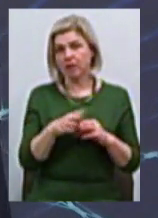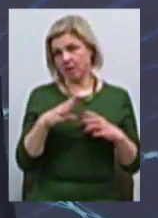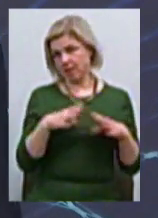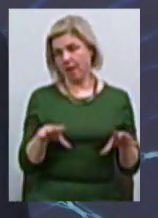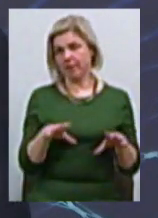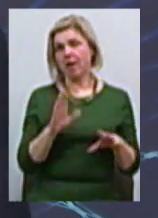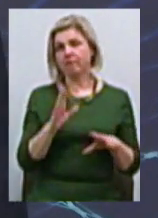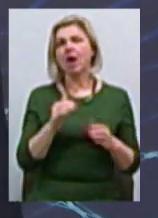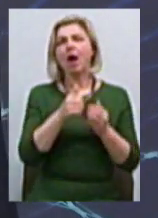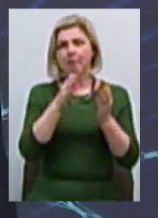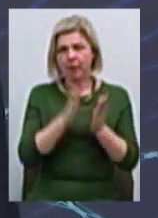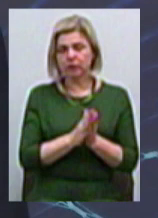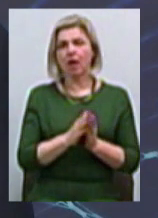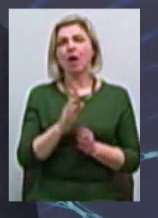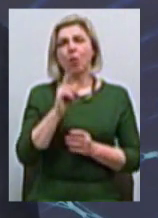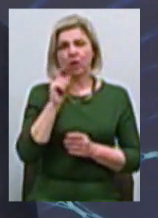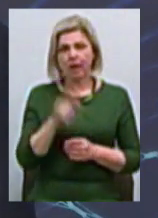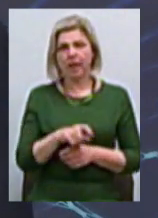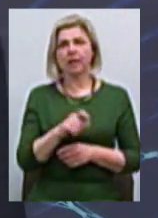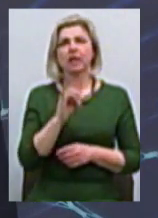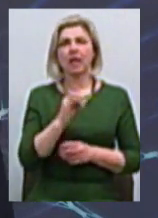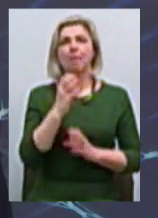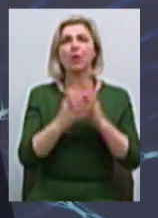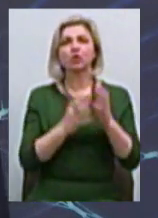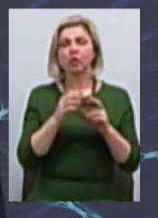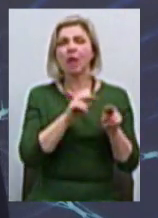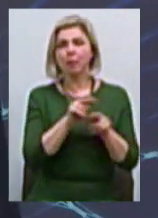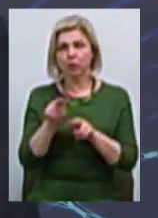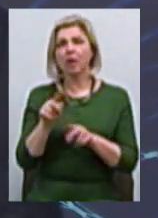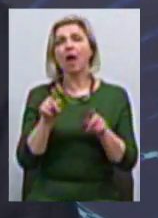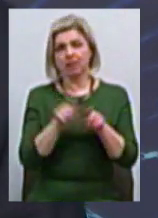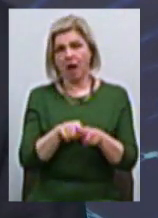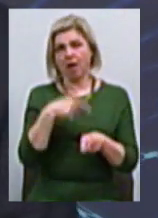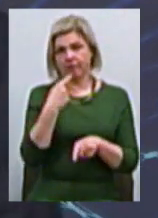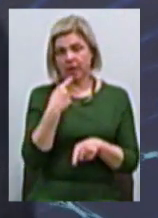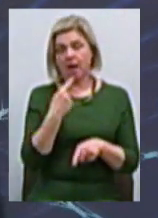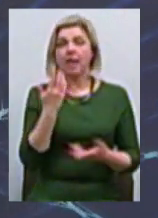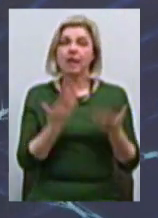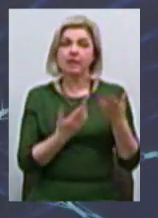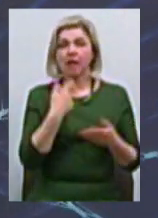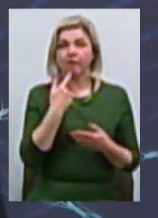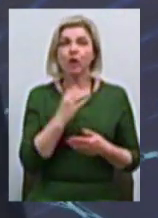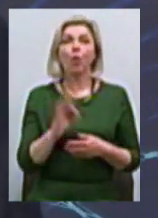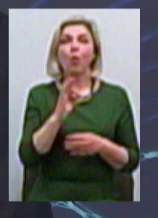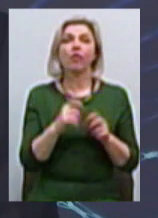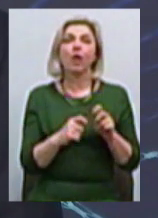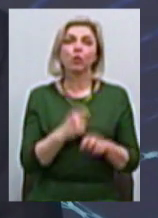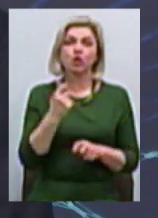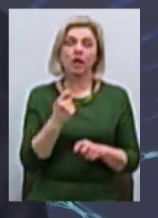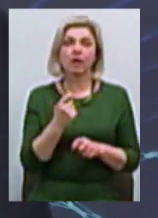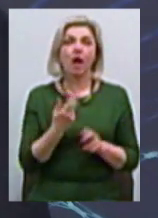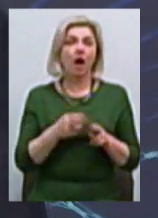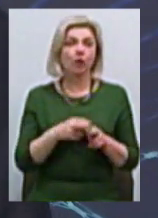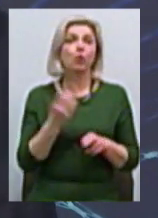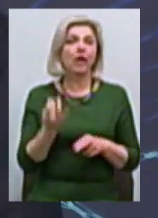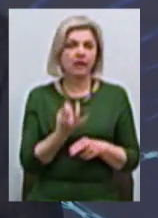масштабе Украины, и КВУ, и международные наблюдатели об этом говорят. Если мы говорим про нарушения, те, которые интересные,